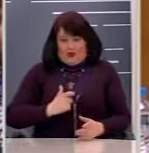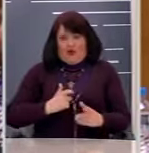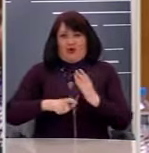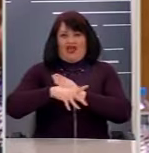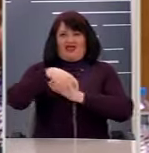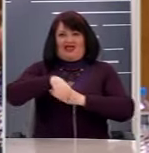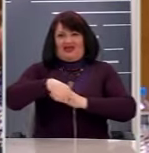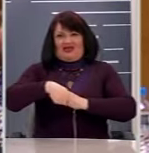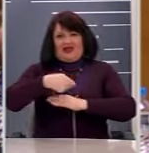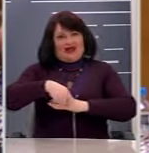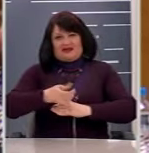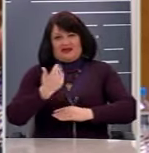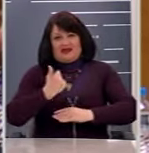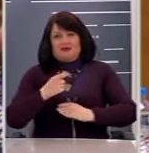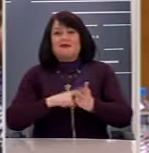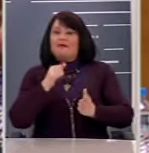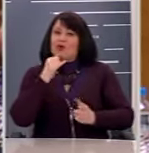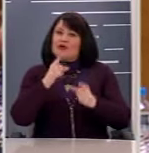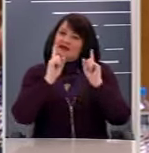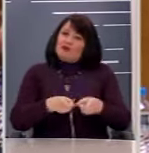δικαστικές αποφάσεις τελεσίδικες,